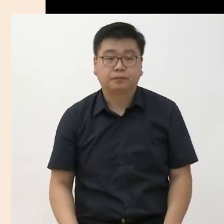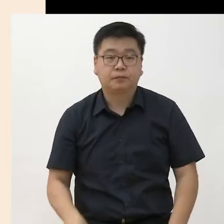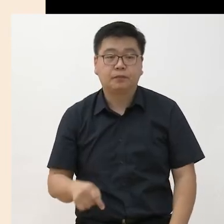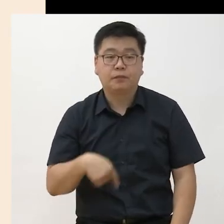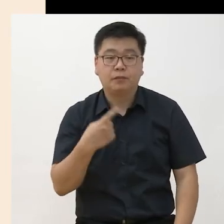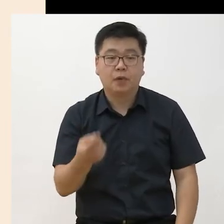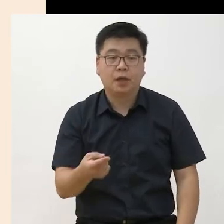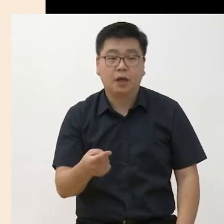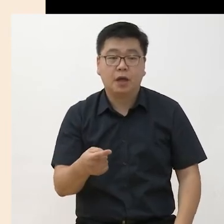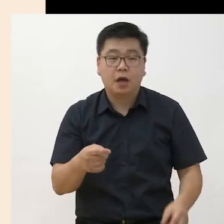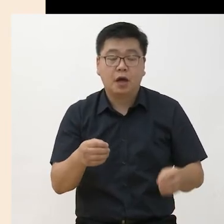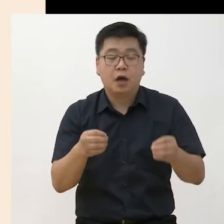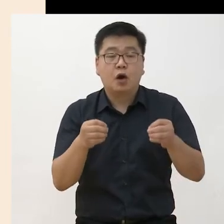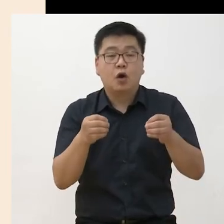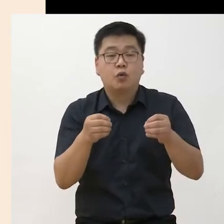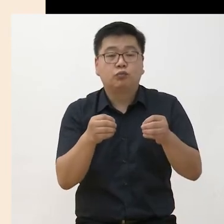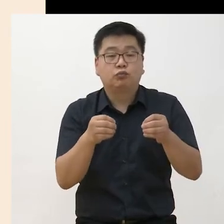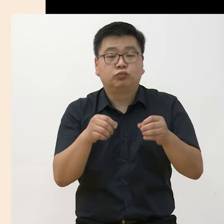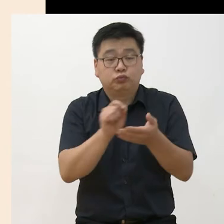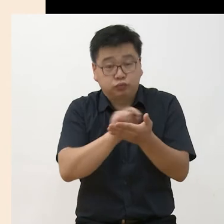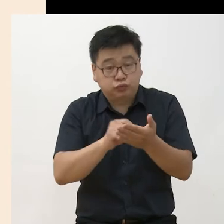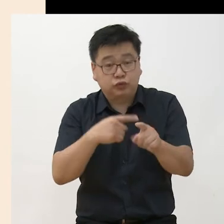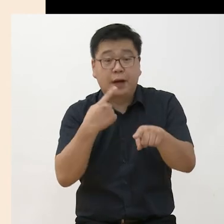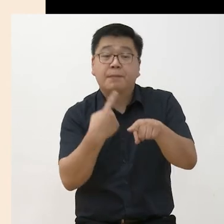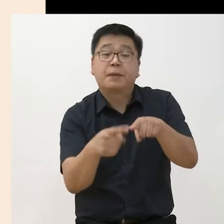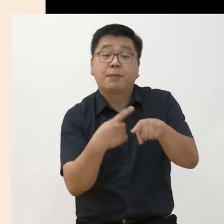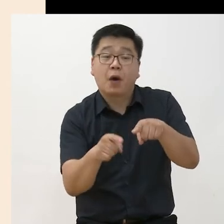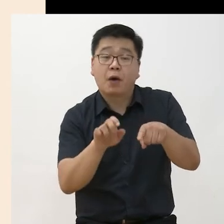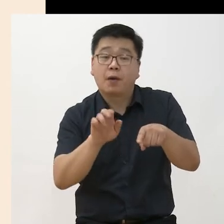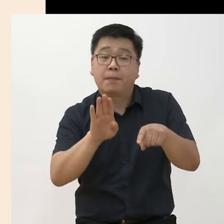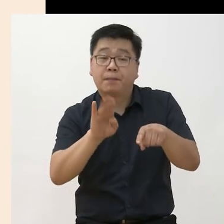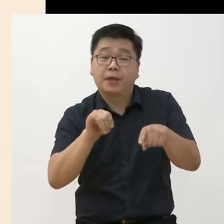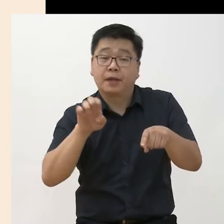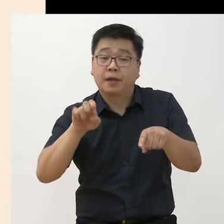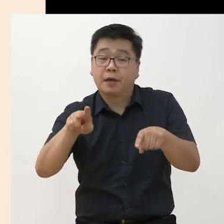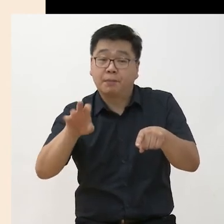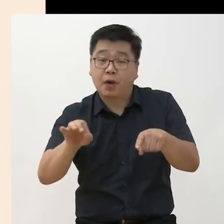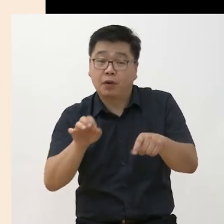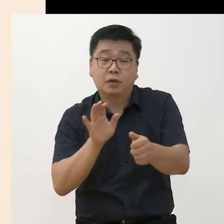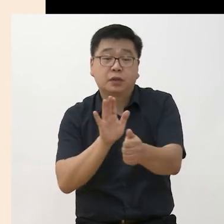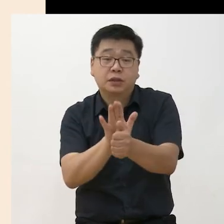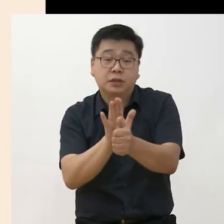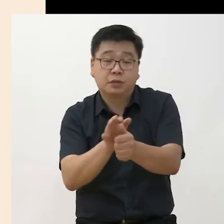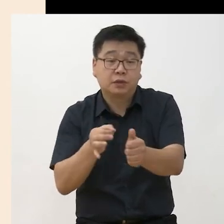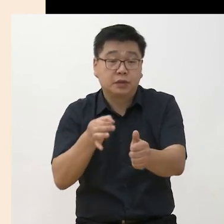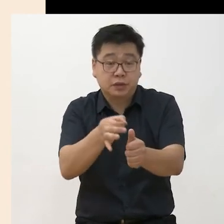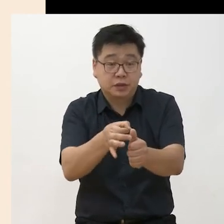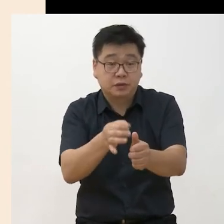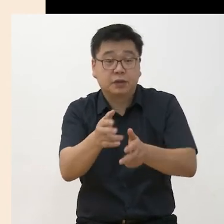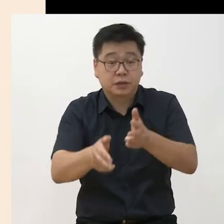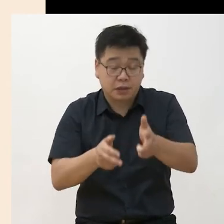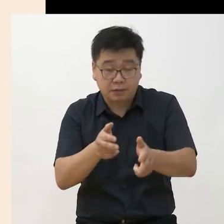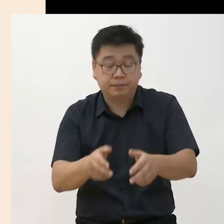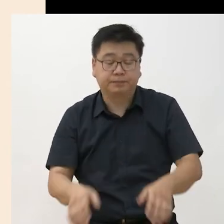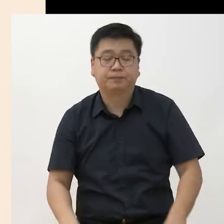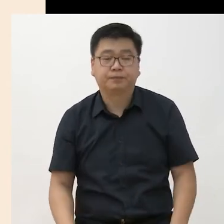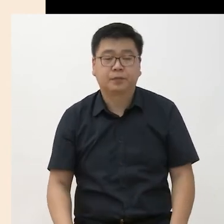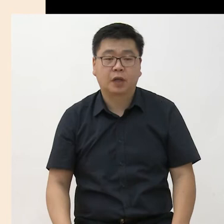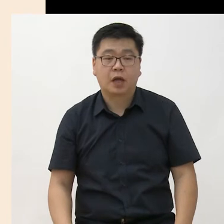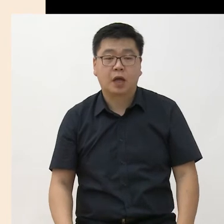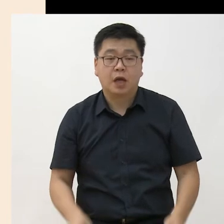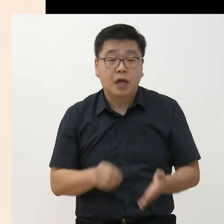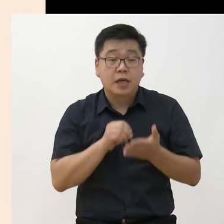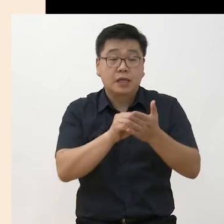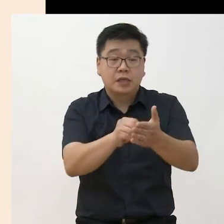다음은 그 문학 비평 연구 지원 사업입니다. 문학 비평 연구 지원 사업은 그 신청